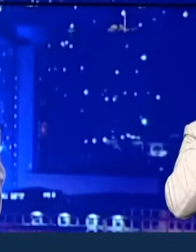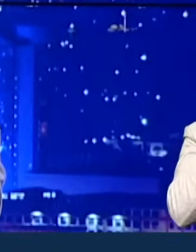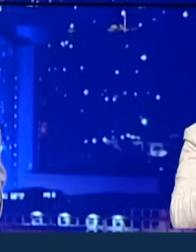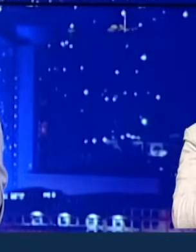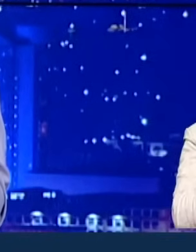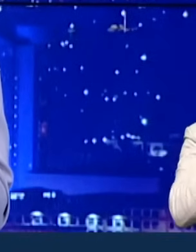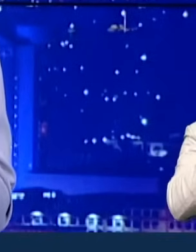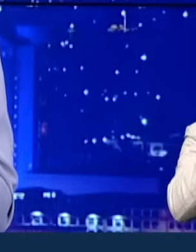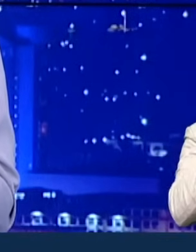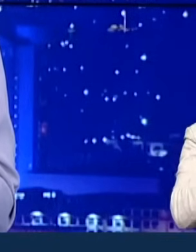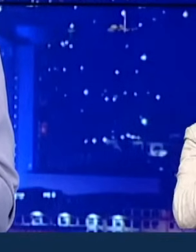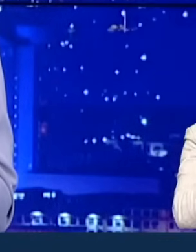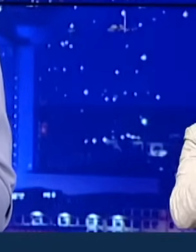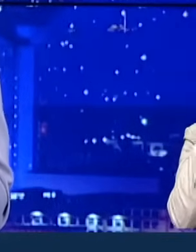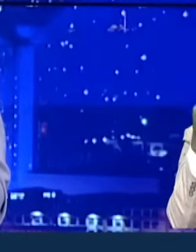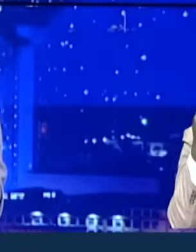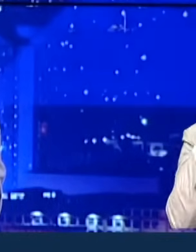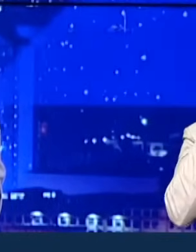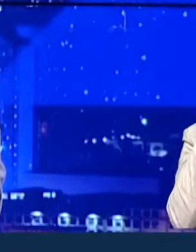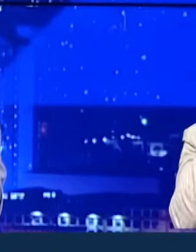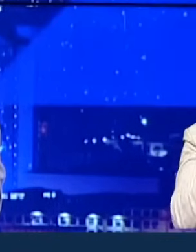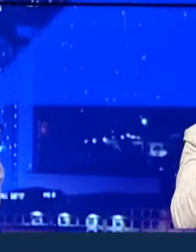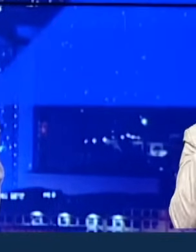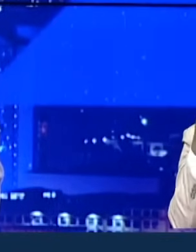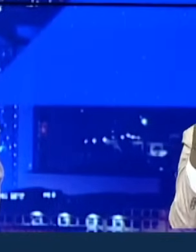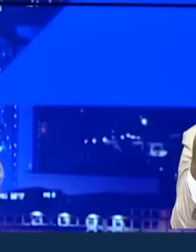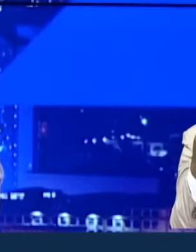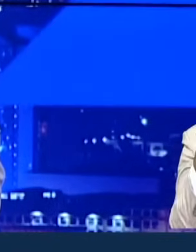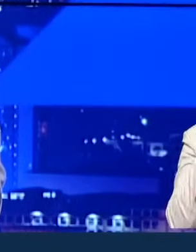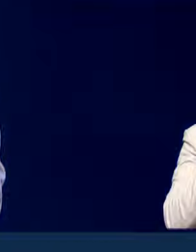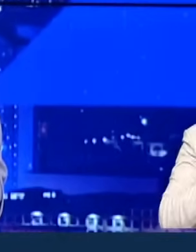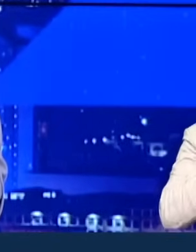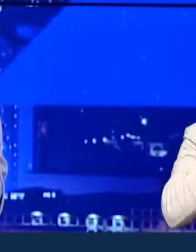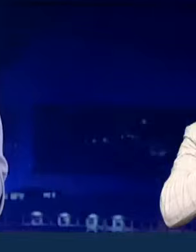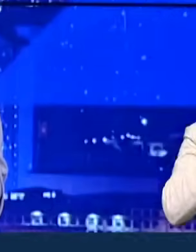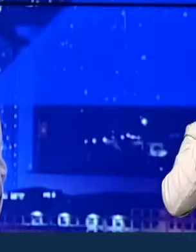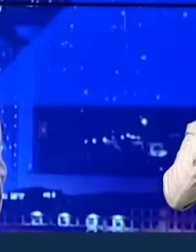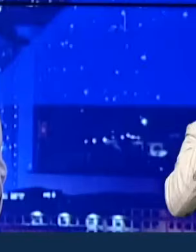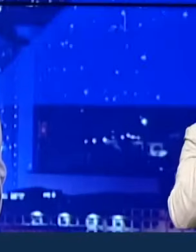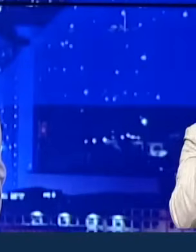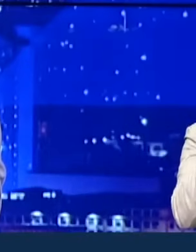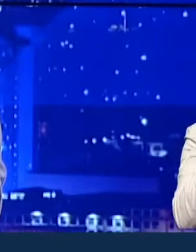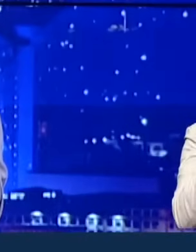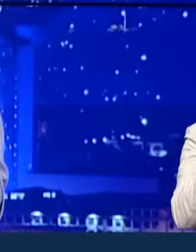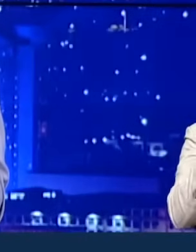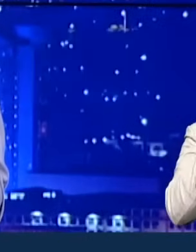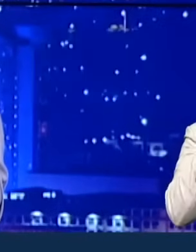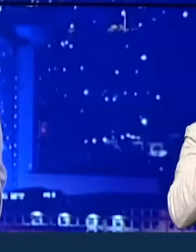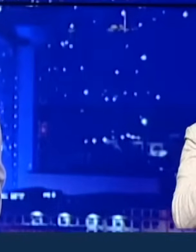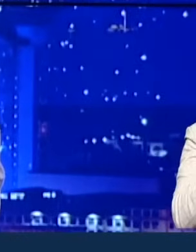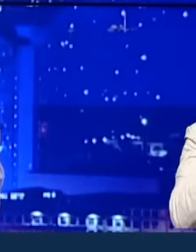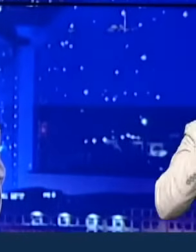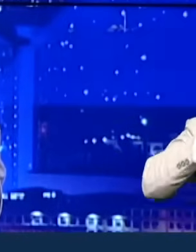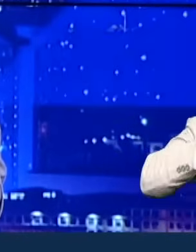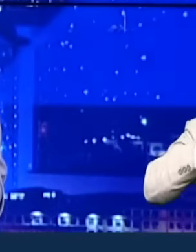itariki ya 13 ukwezi kwa kabiri mu mwaka utaha aho akabari muri UEFA